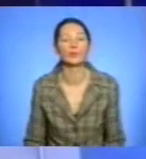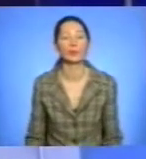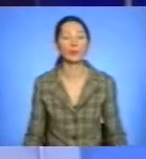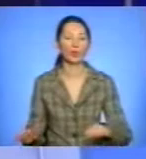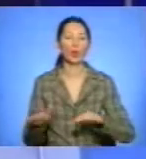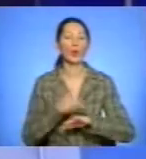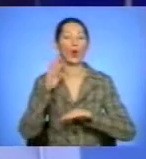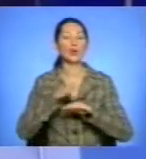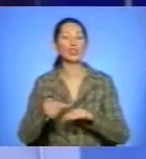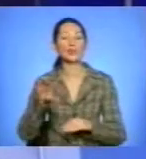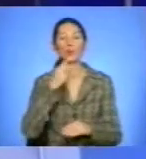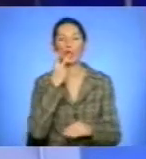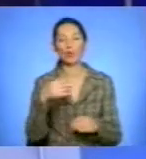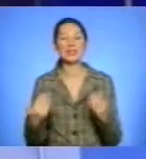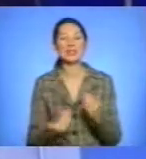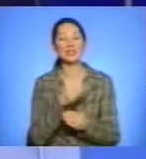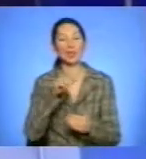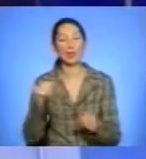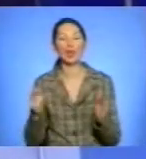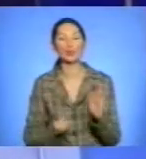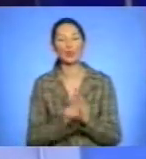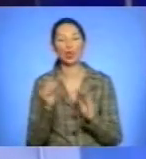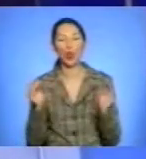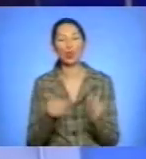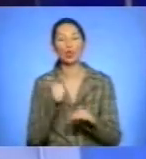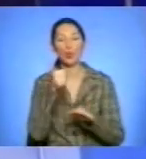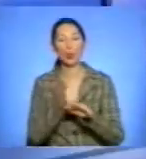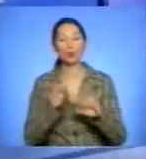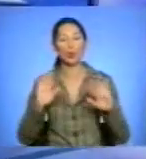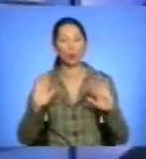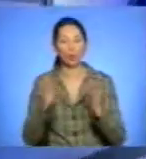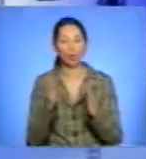Доброго вечора усім, хто дивиться Вісті ТТБ. Спочатку коротко про головні події.